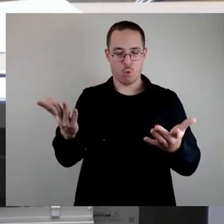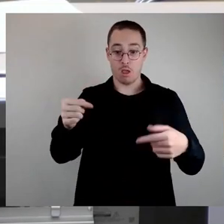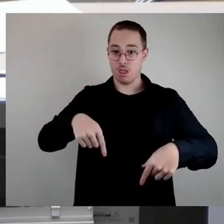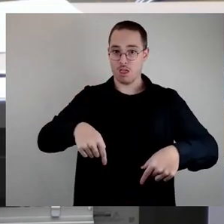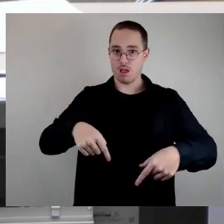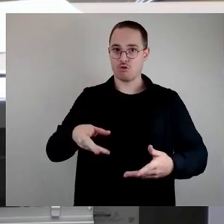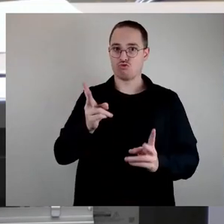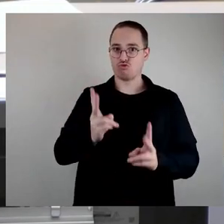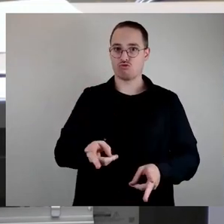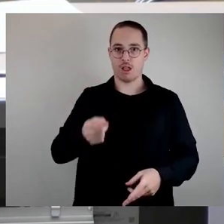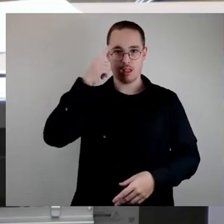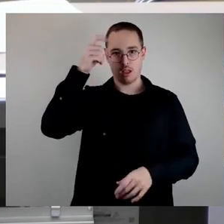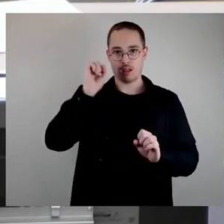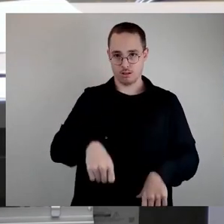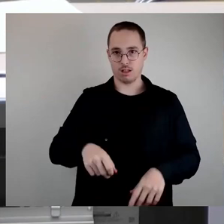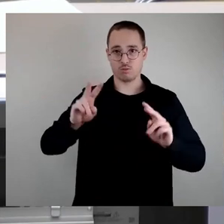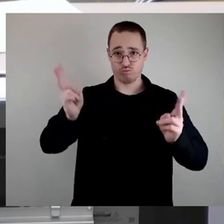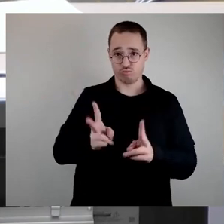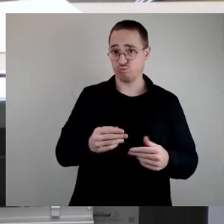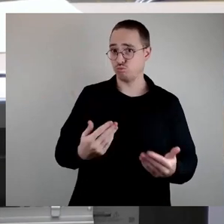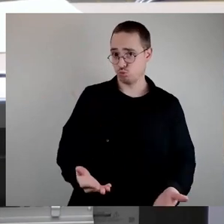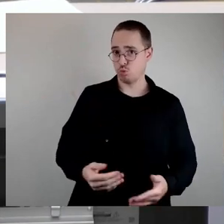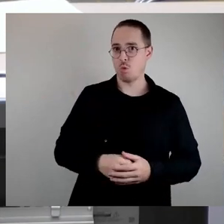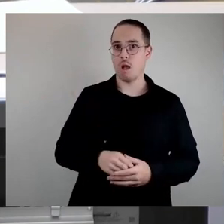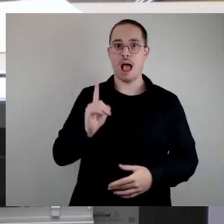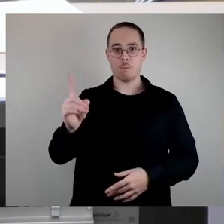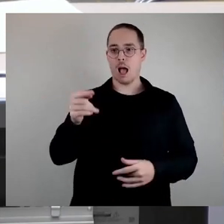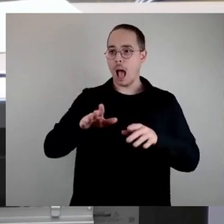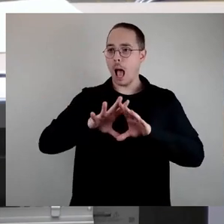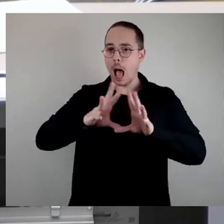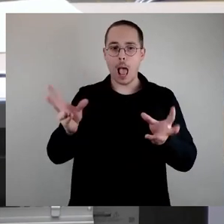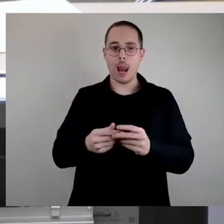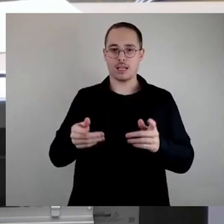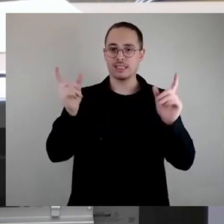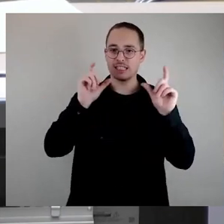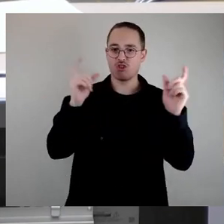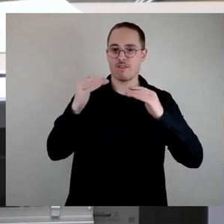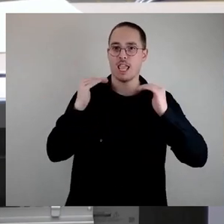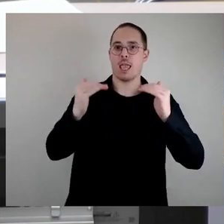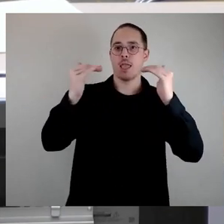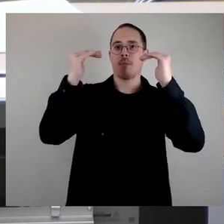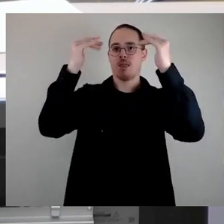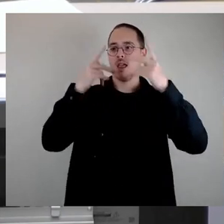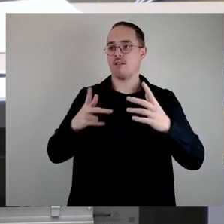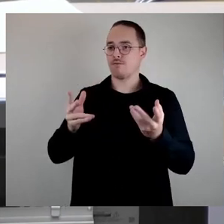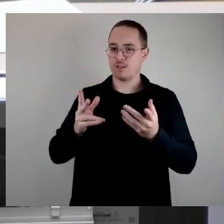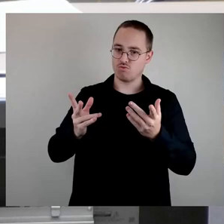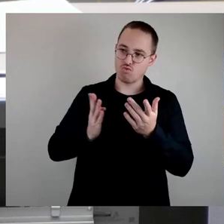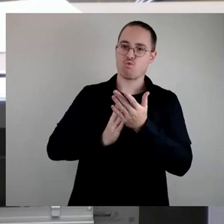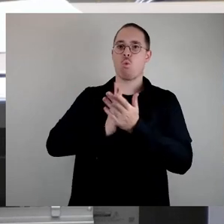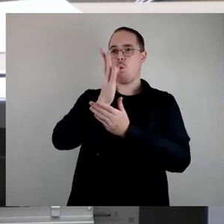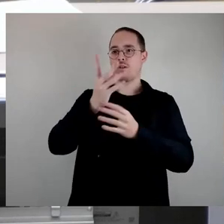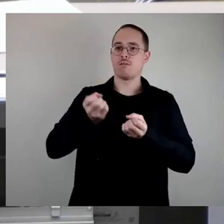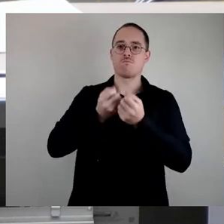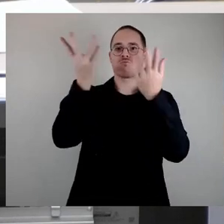den Durchgriff auf alle gesellschaftlichen Ebenen, insbesondere nicht auf die, die die Selbstorganisation